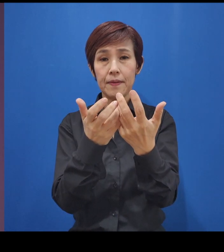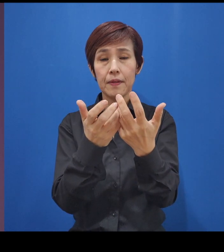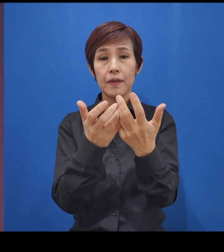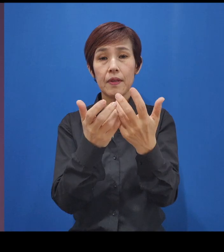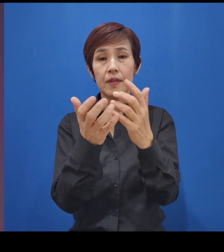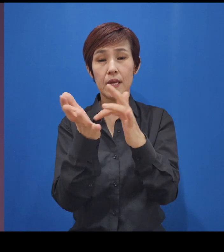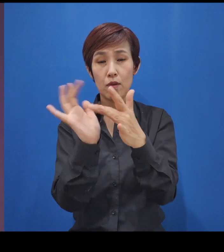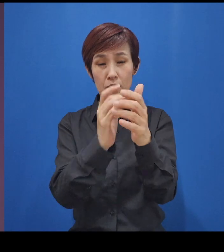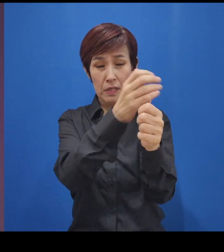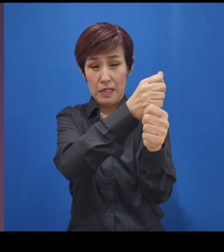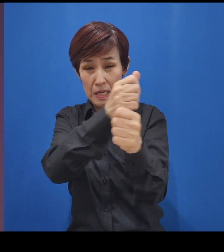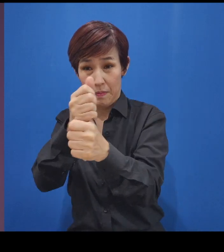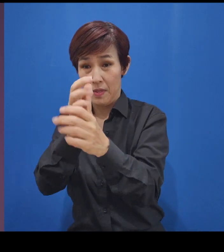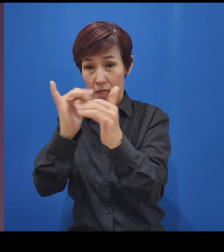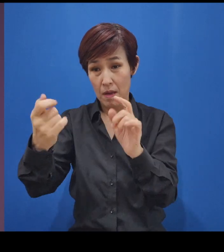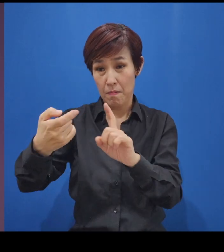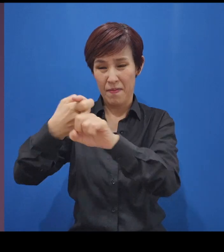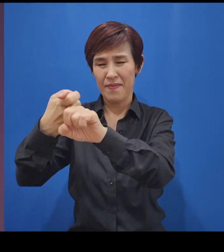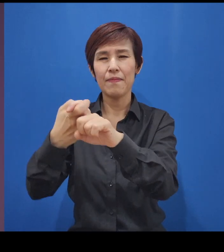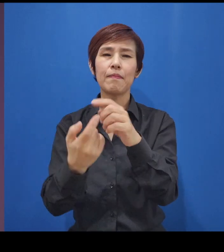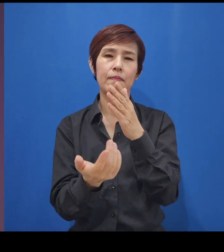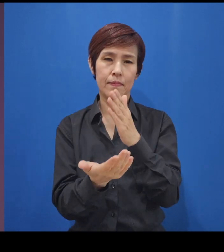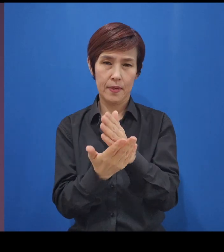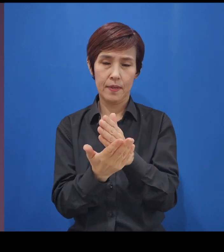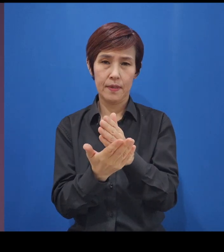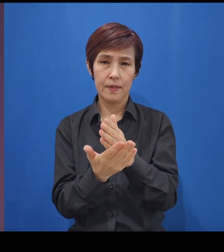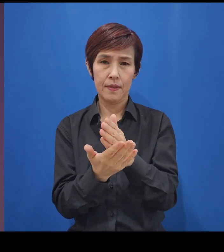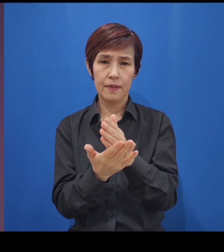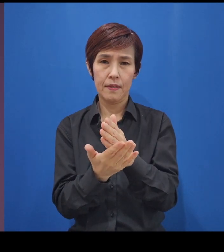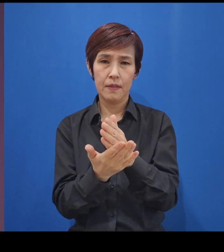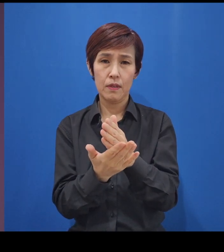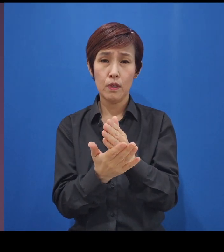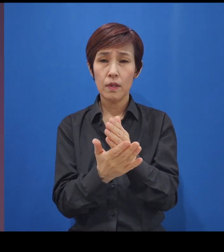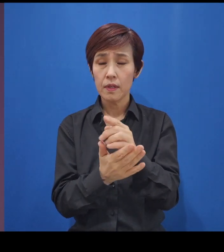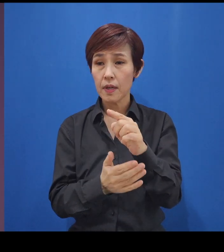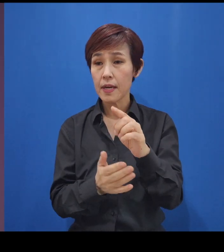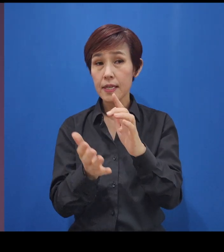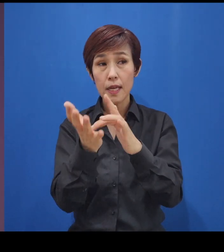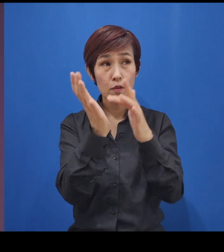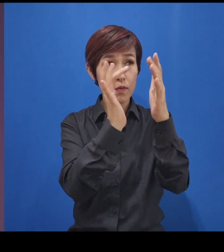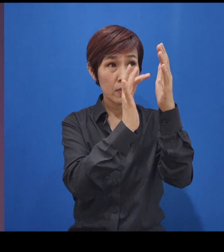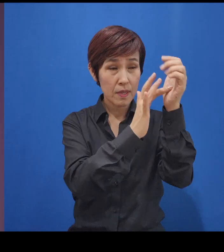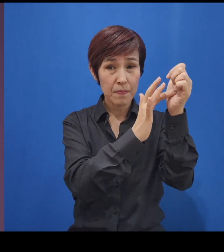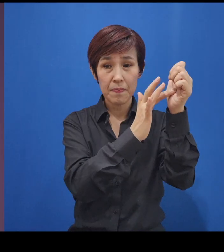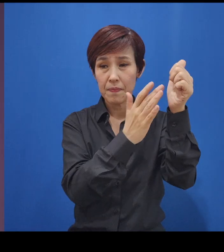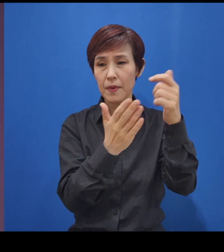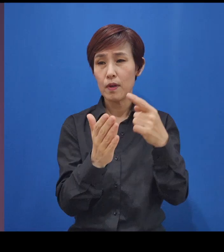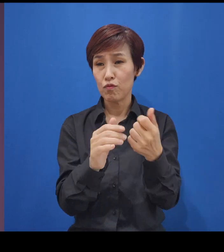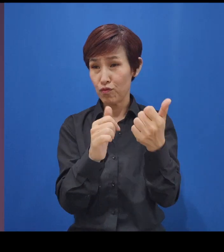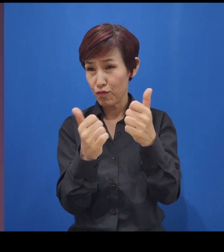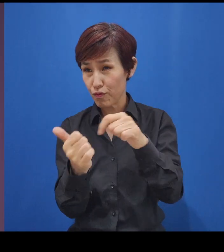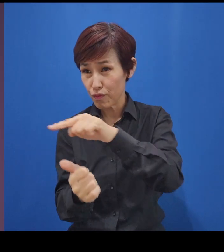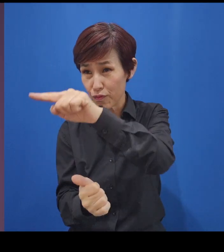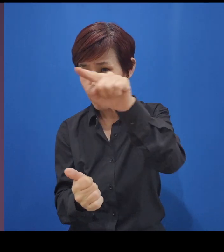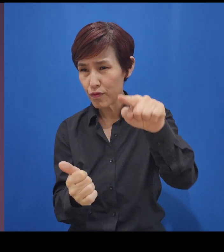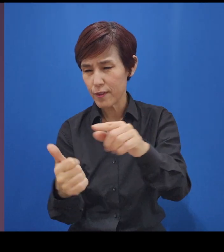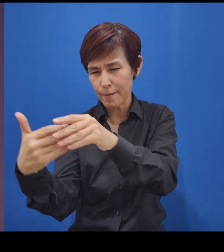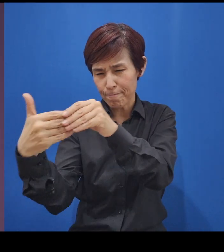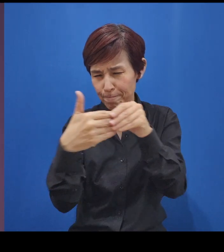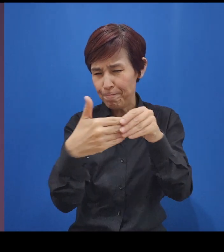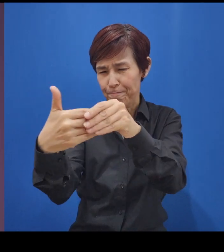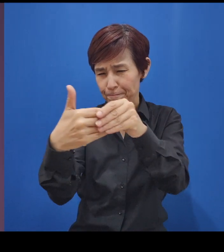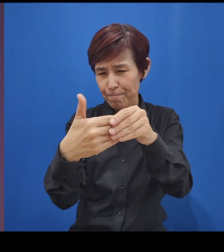예수를 잡는 자들의 길잡이가 아니고 죽어가는 영혼들을 예수님께로 이끌어들이는